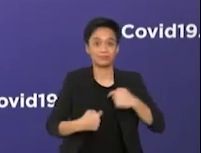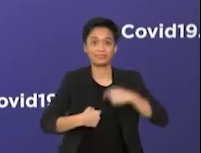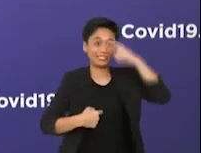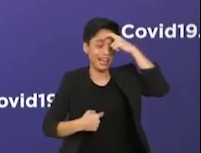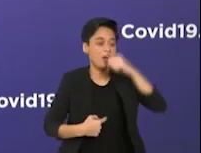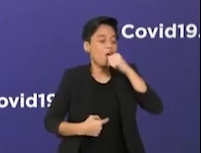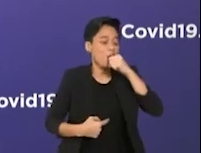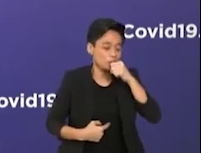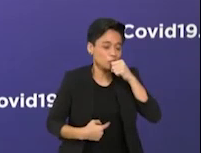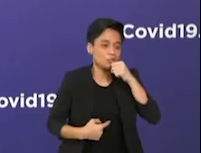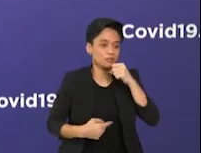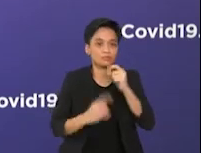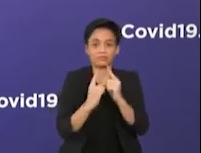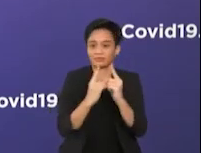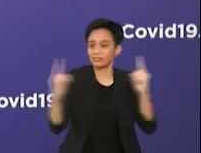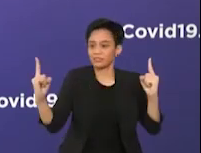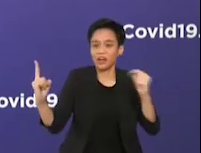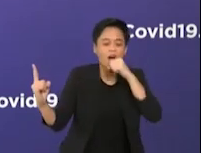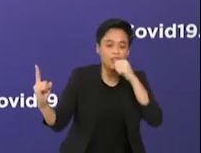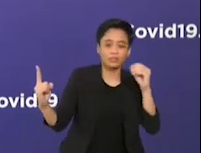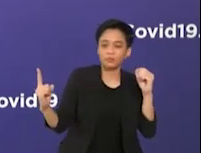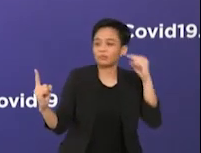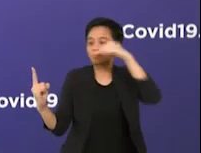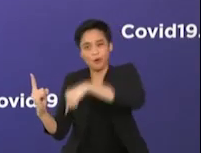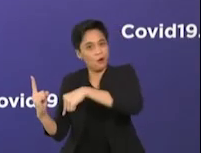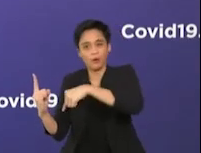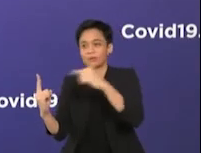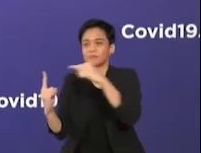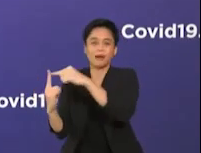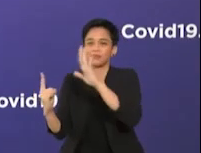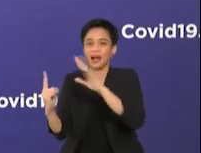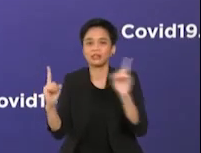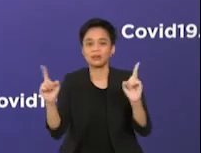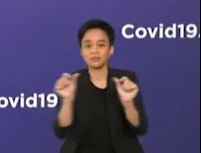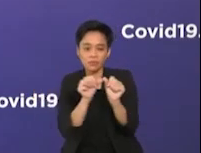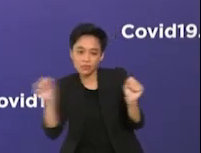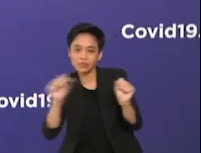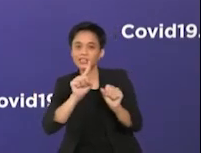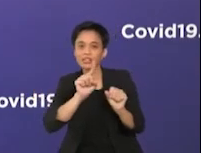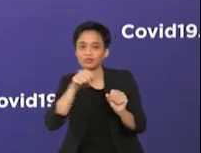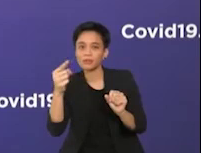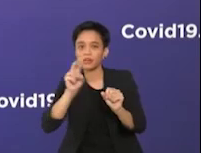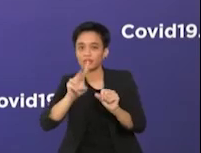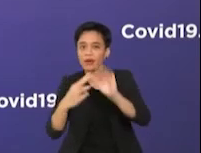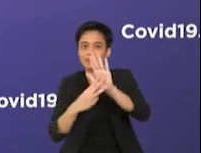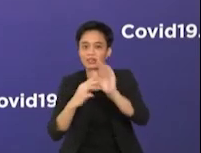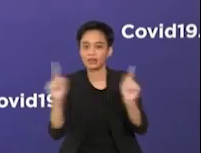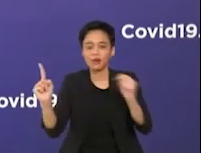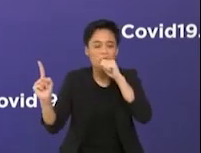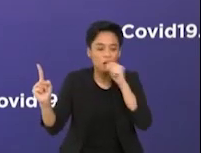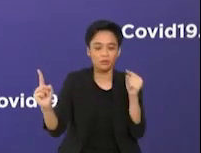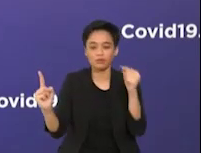sakit tidak bisa mengenai kita pada jarak lebih dari satu meter sampai dengan dua meter kemudian